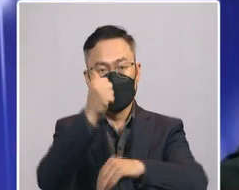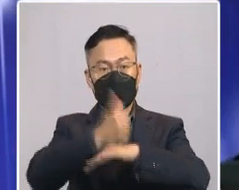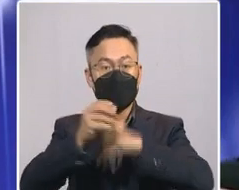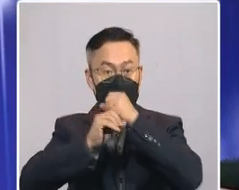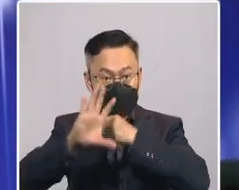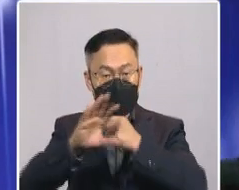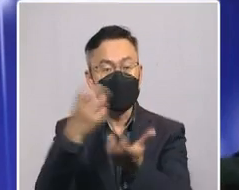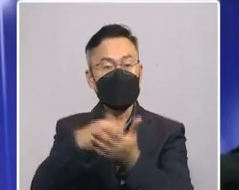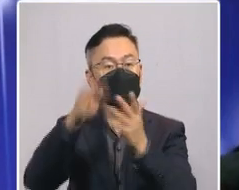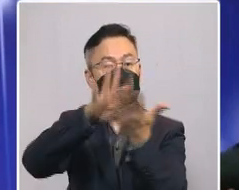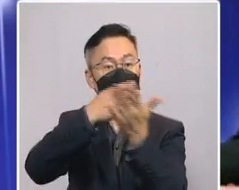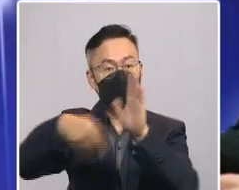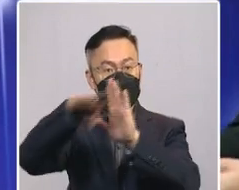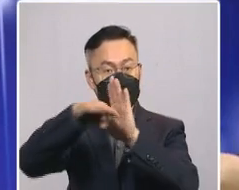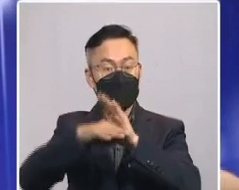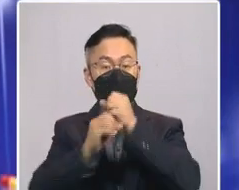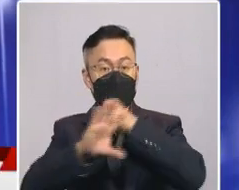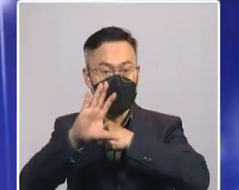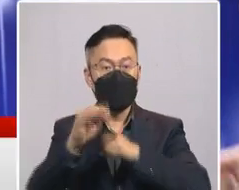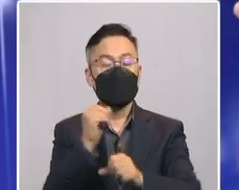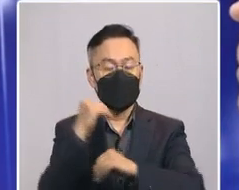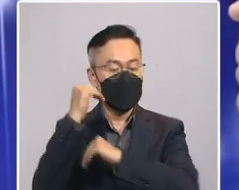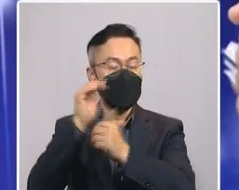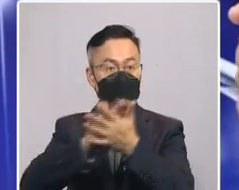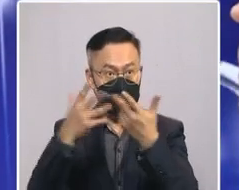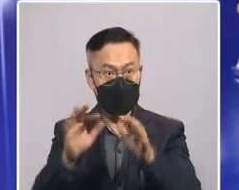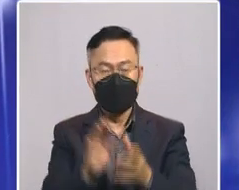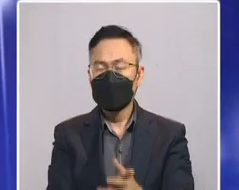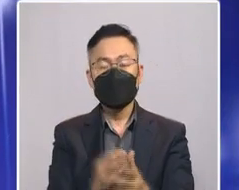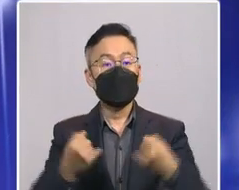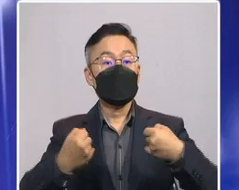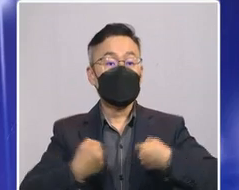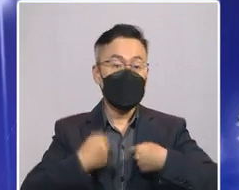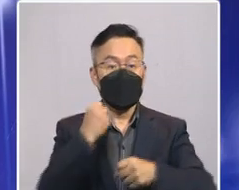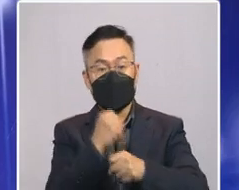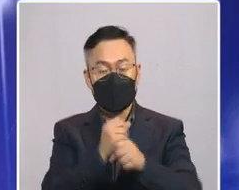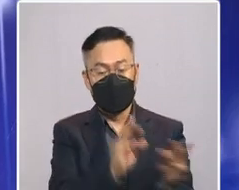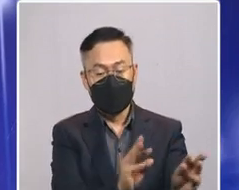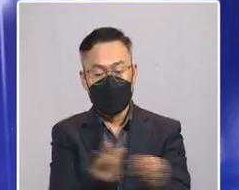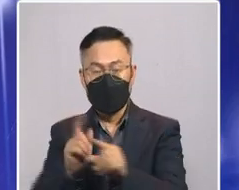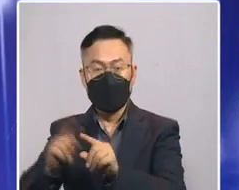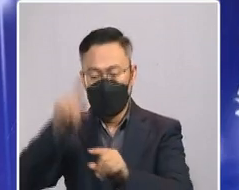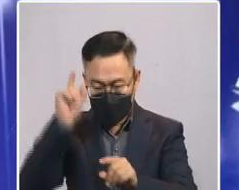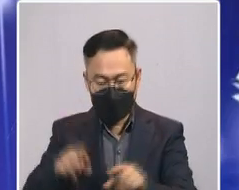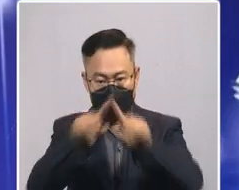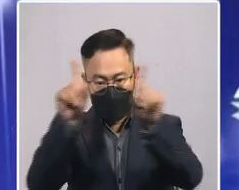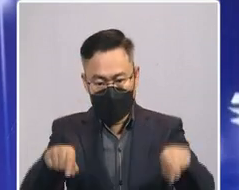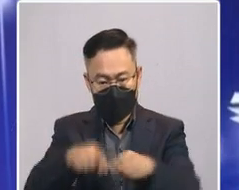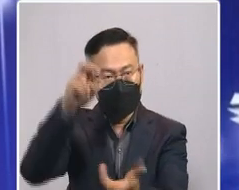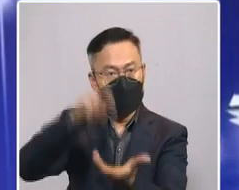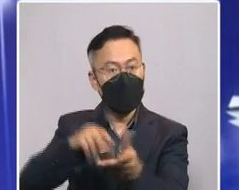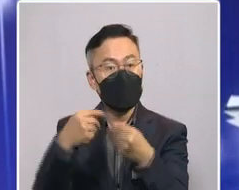ที่ทางกสทช.ได้กำหนดก็คือผู้การประกอบกิจการวิทยุทั้งหมดต้องเข้าสู่ระบบใบอนุญาตภาย